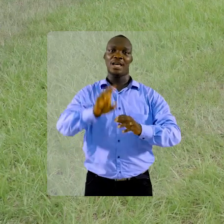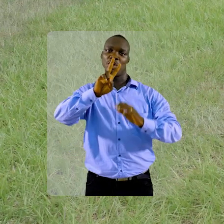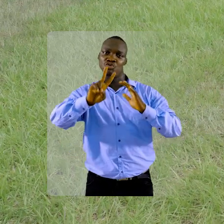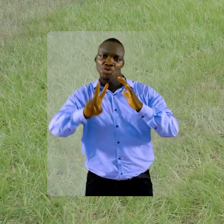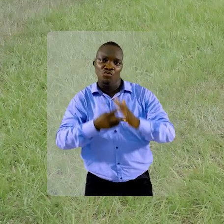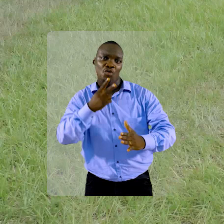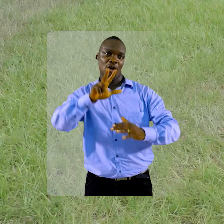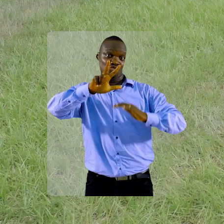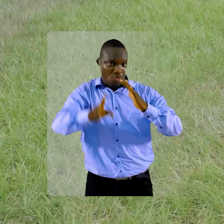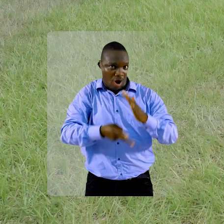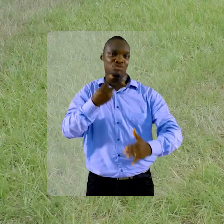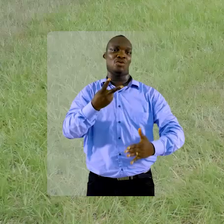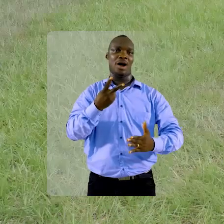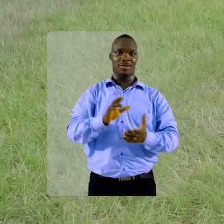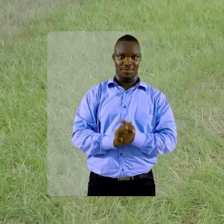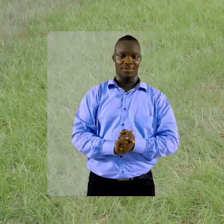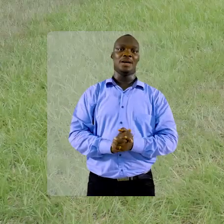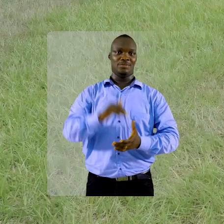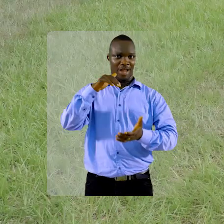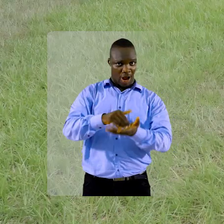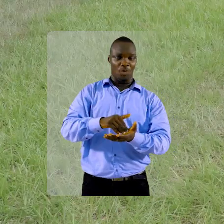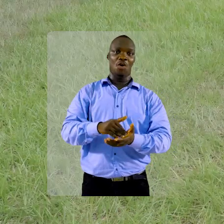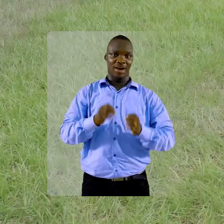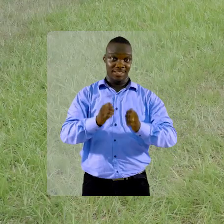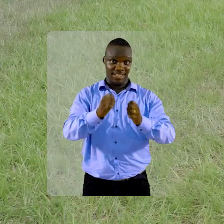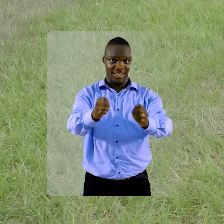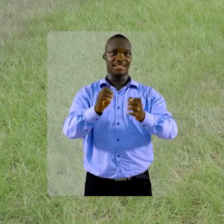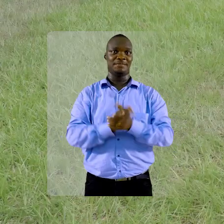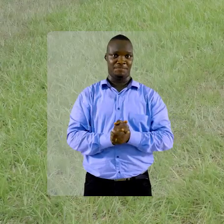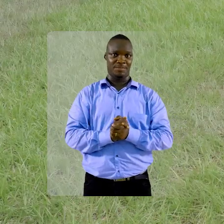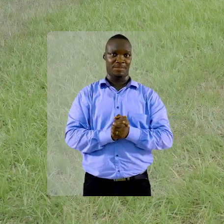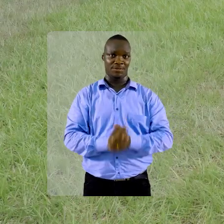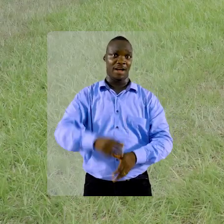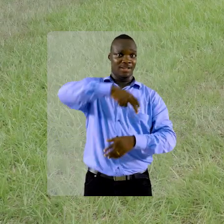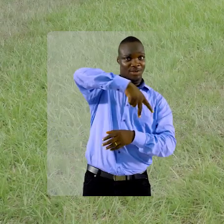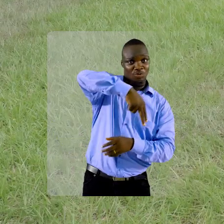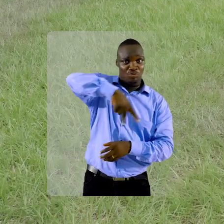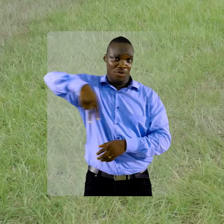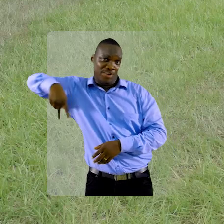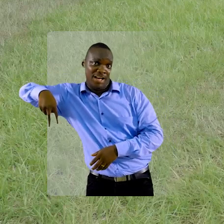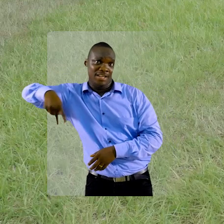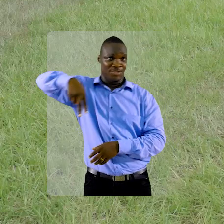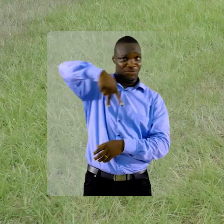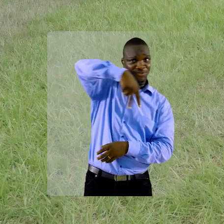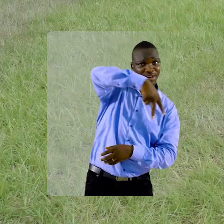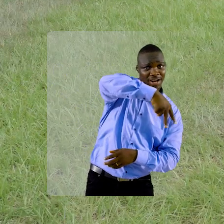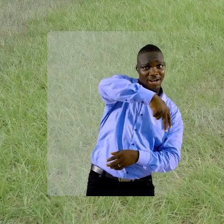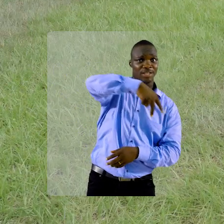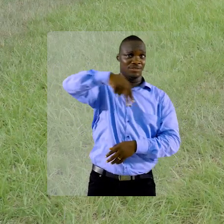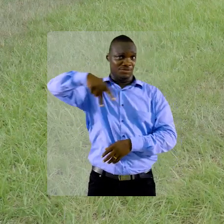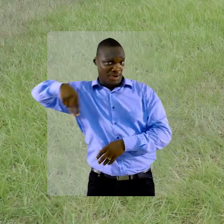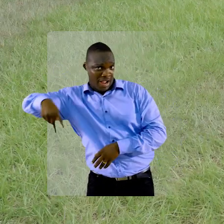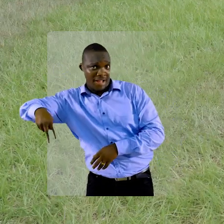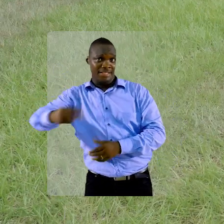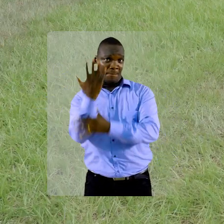3 fois. C'est bon? Allez, deuxième série, déplacement latéral. Allez, top, on y va, on touche. Et on touche. Allez, plus vite maintenant,